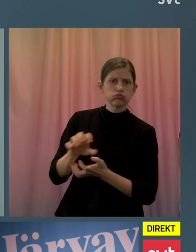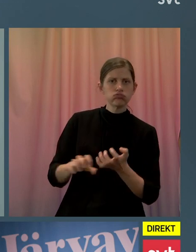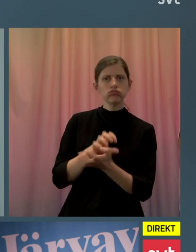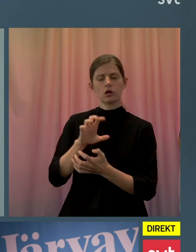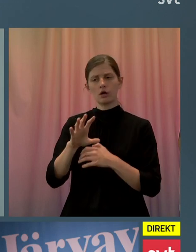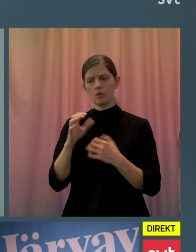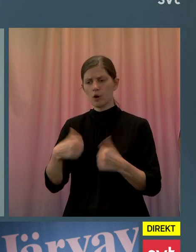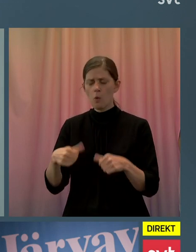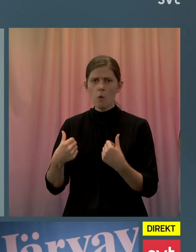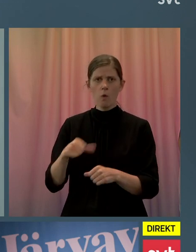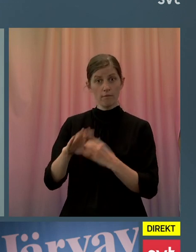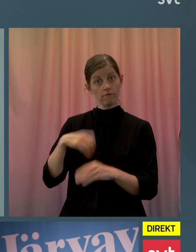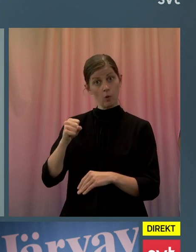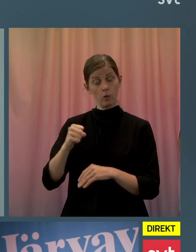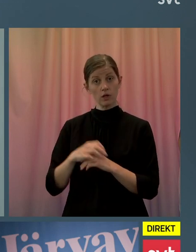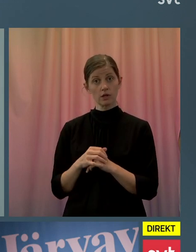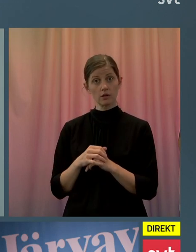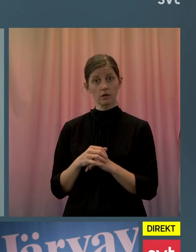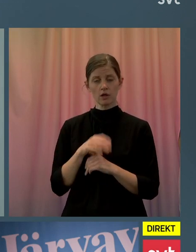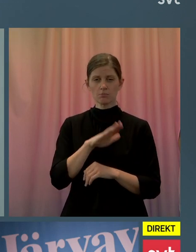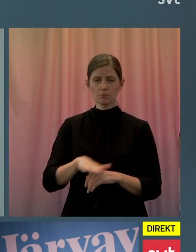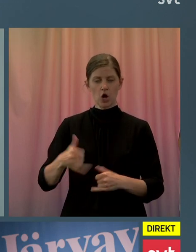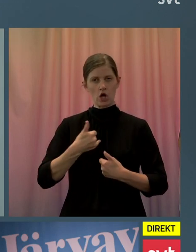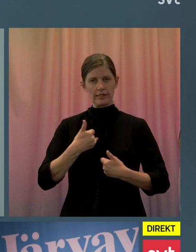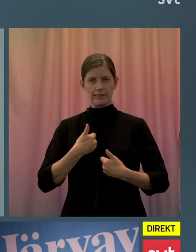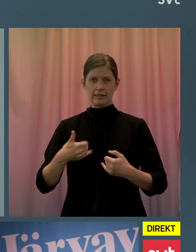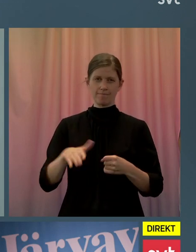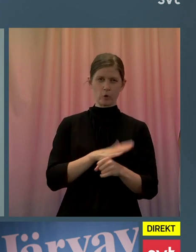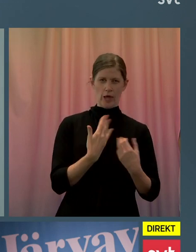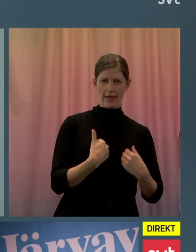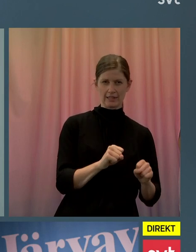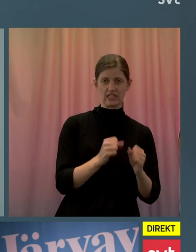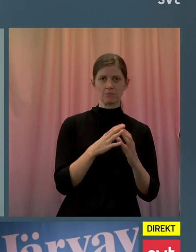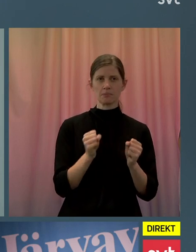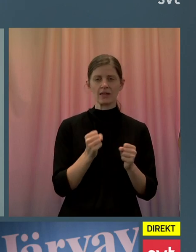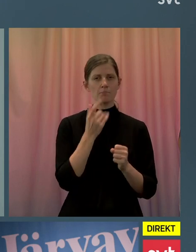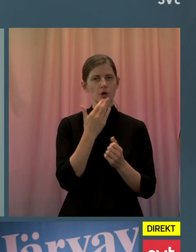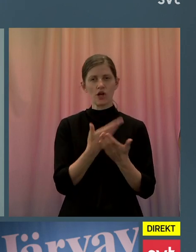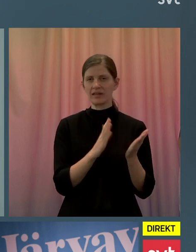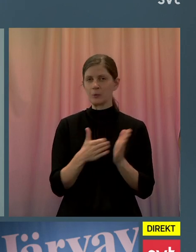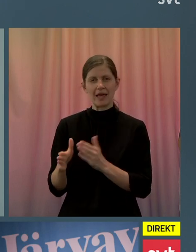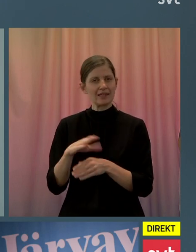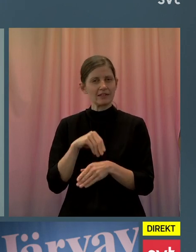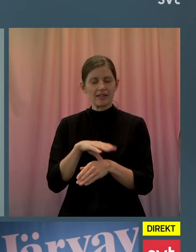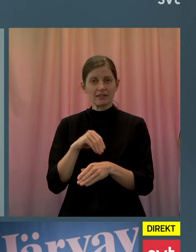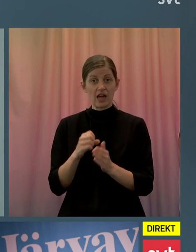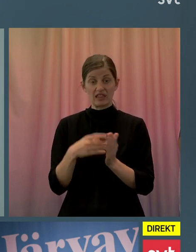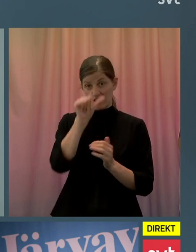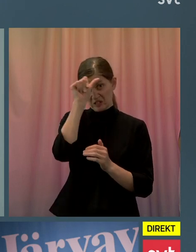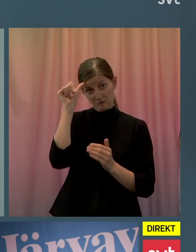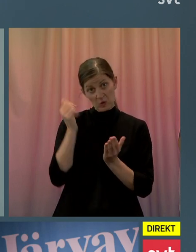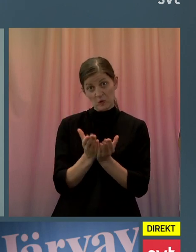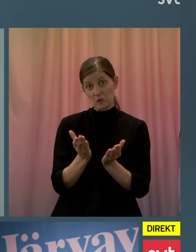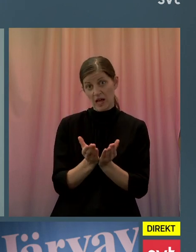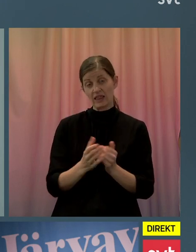rent våld. Barn som är fulla av energi men som inte talar ordentlig svenska och därför får det tufft i